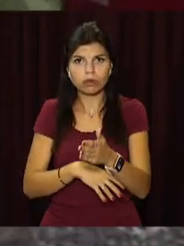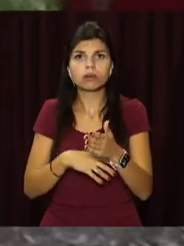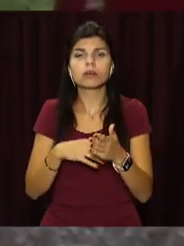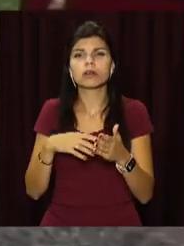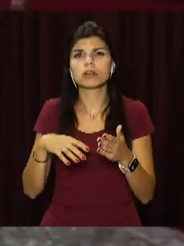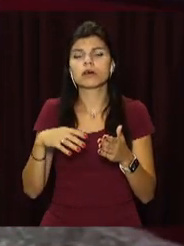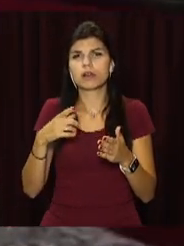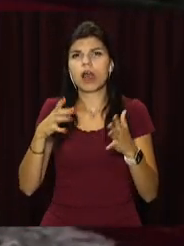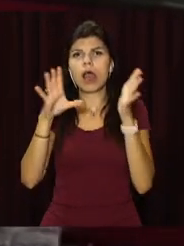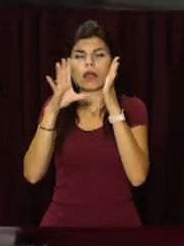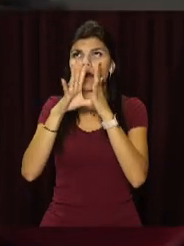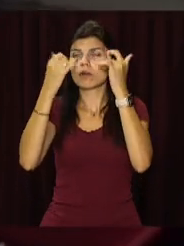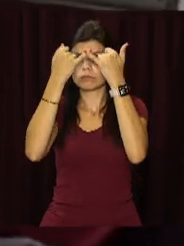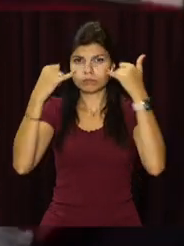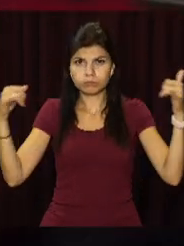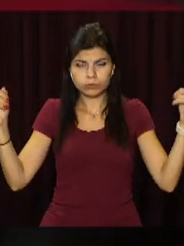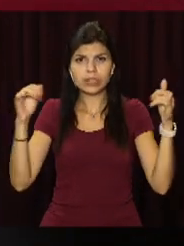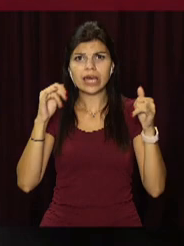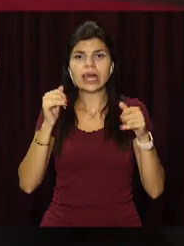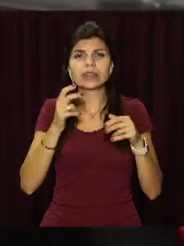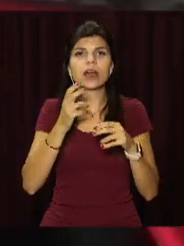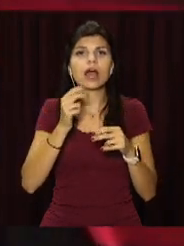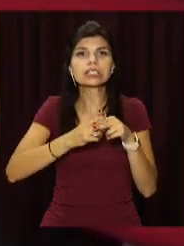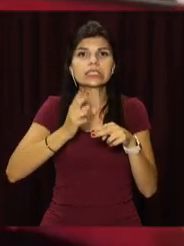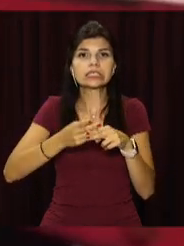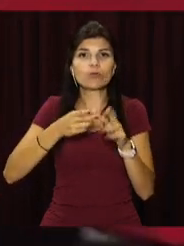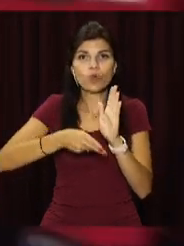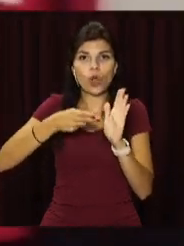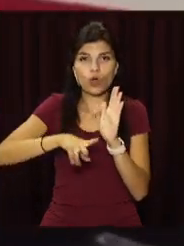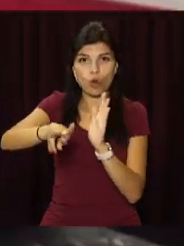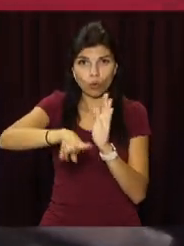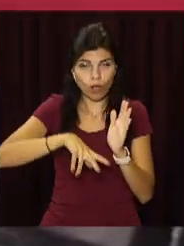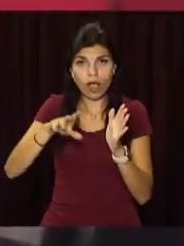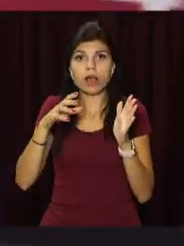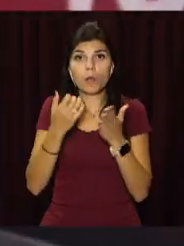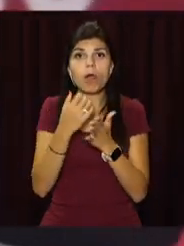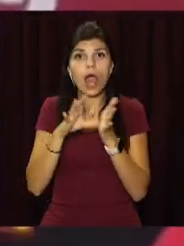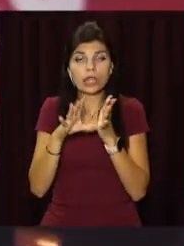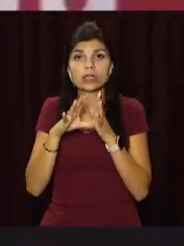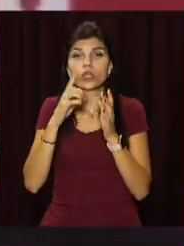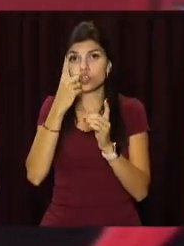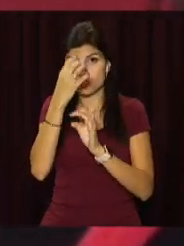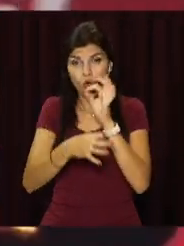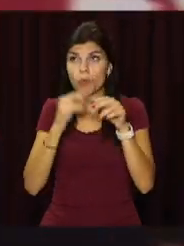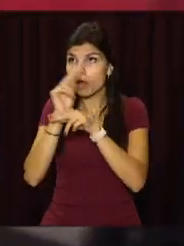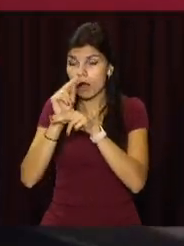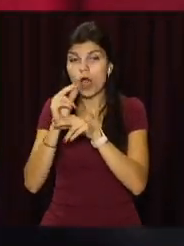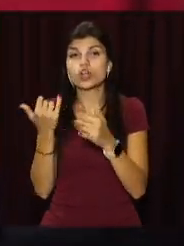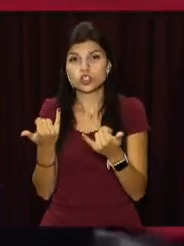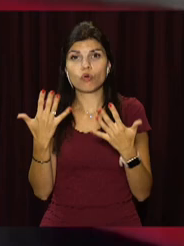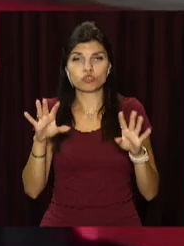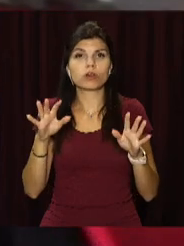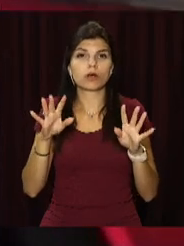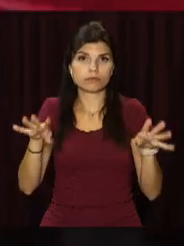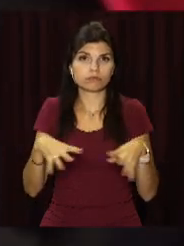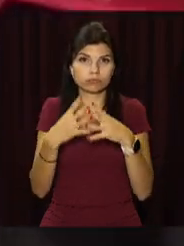на дроти електромережі та на залізничні колії. Енергетики працювали протягом доби. Нині електропостачання повернули